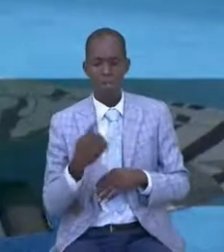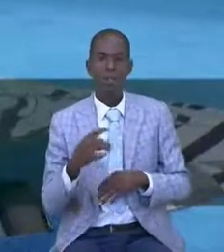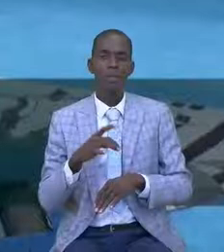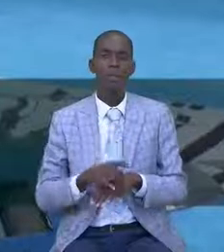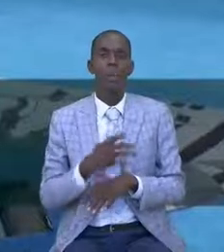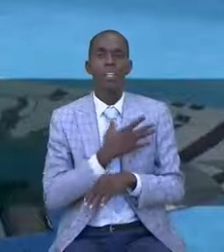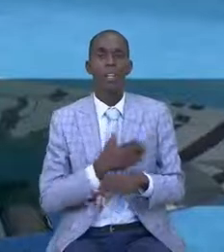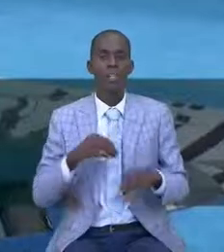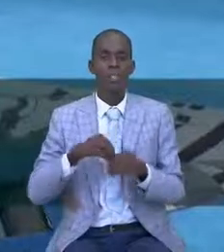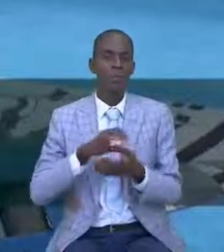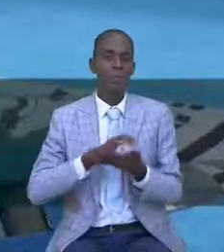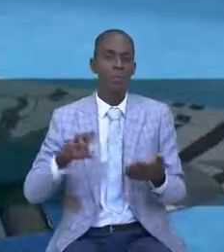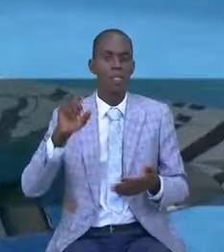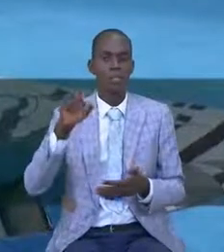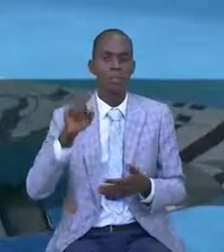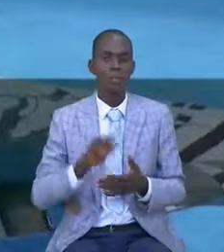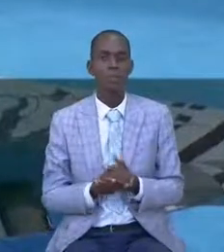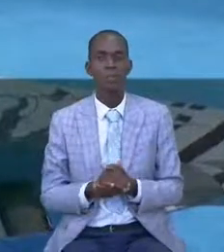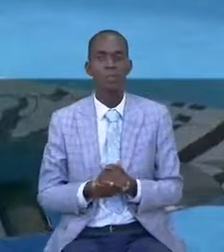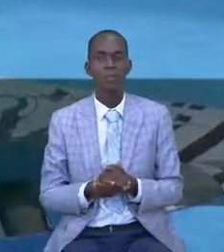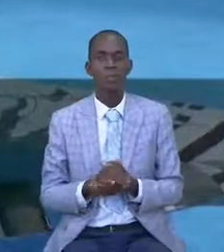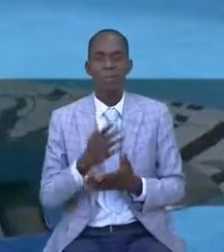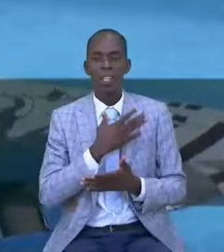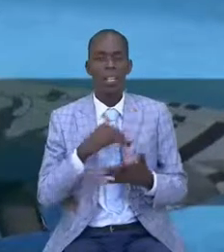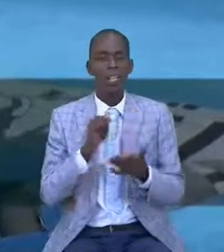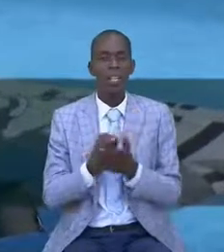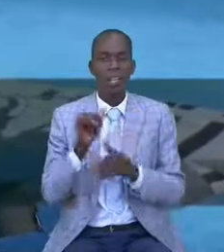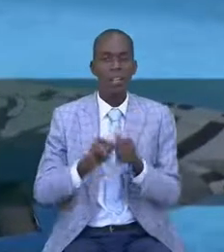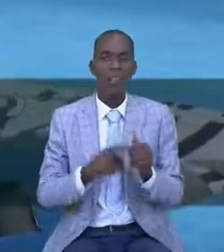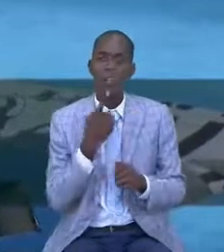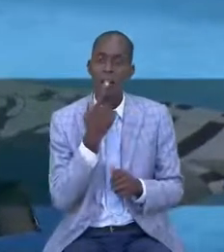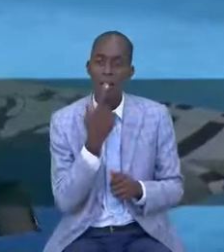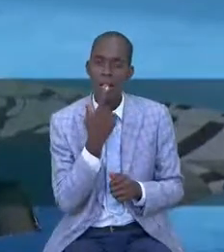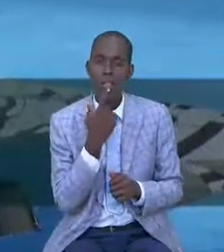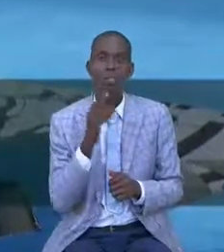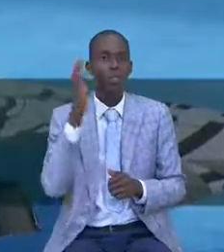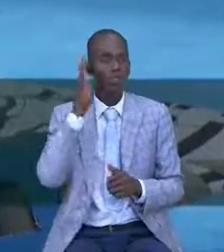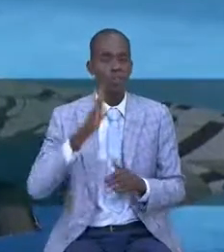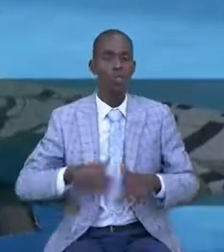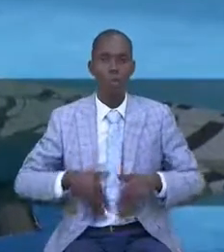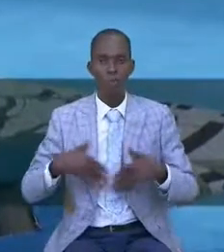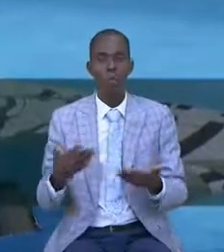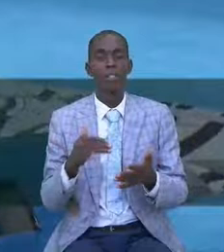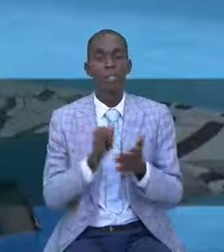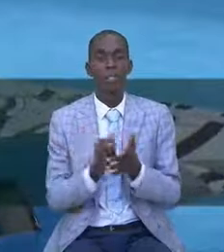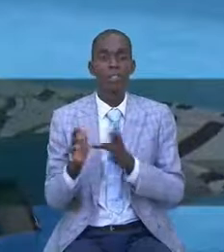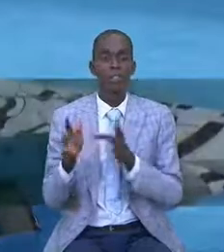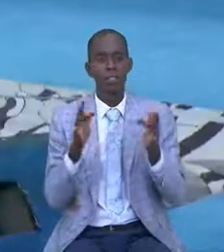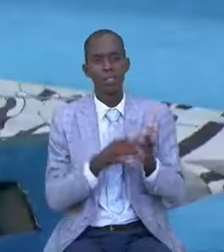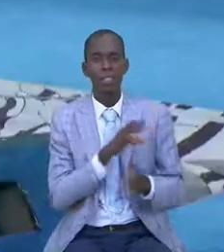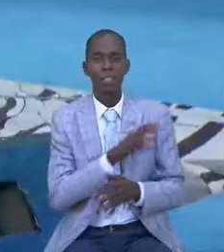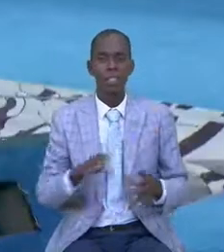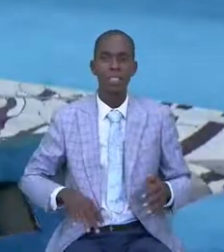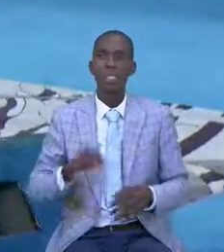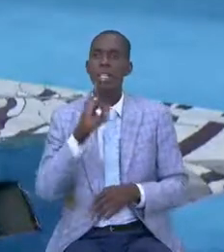terre et sous la terre. Verset 11. Et que toute